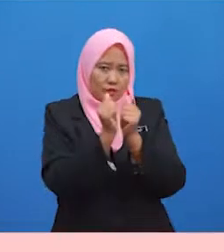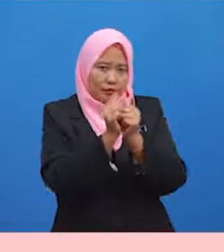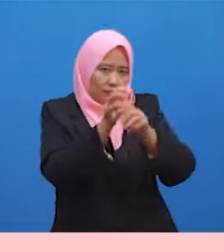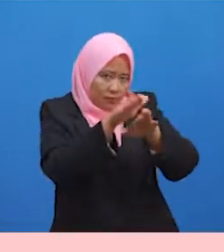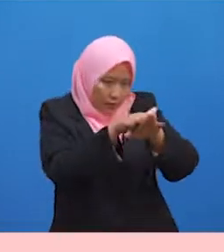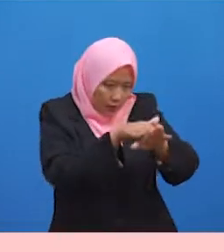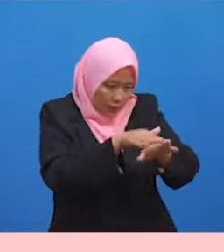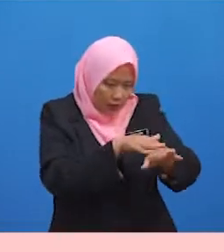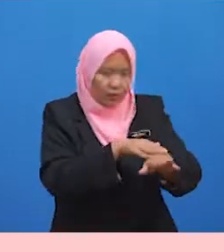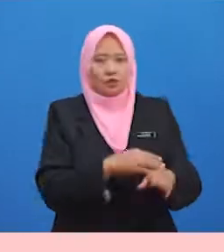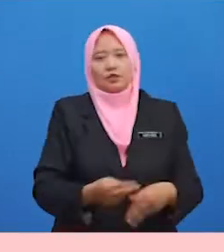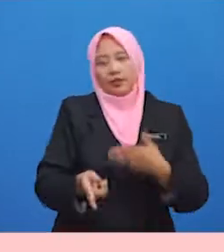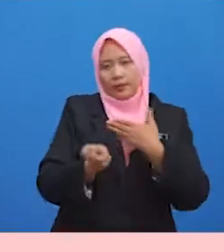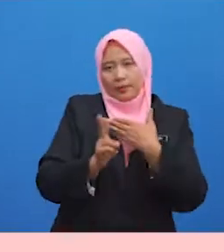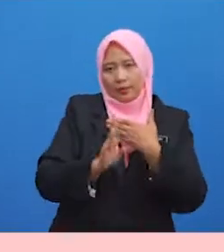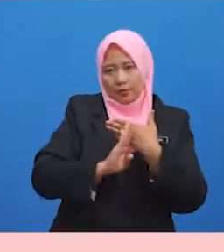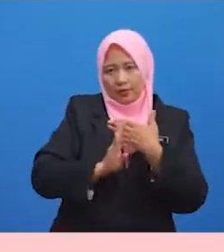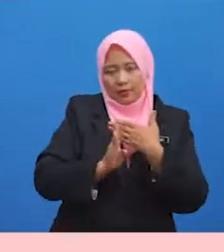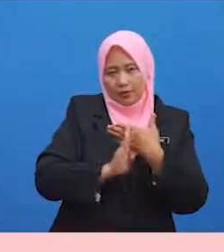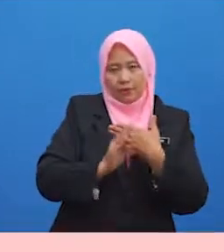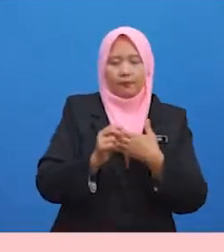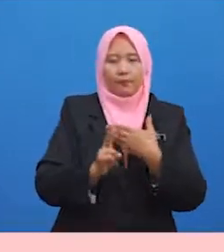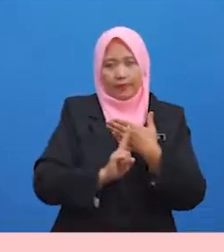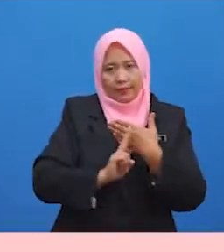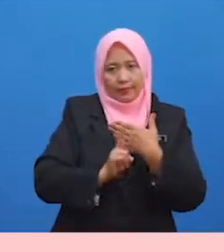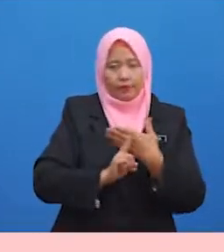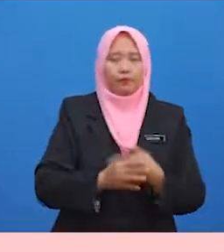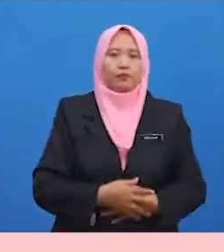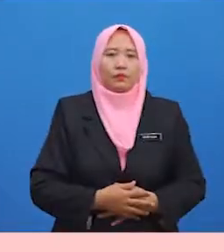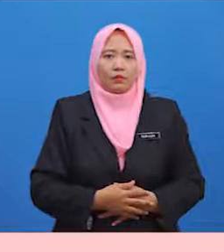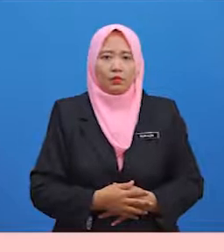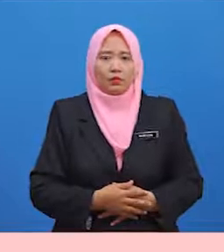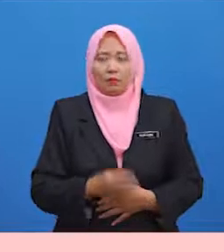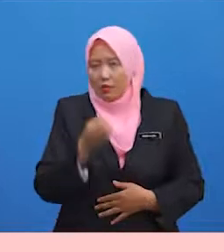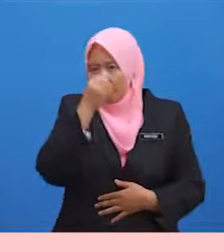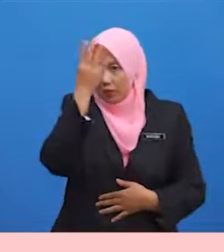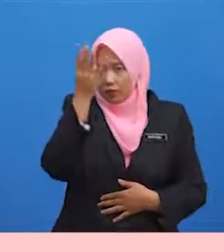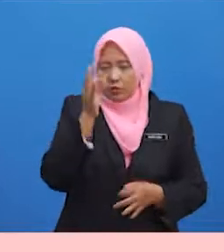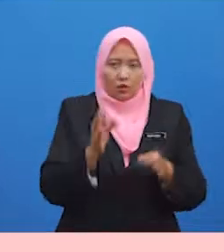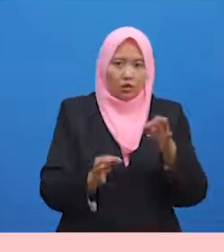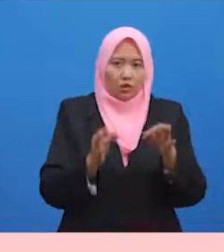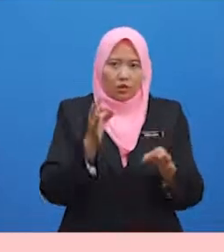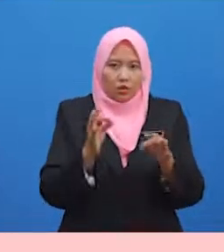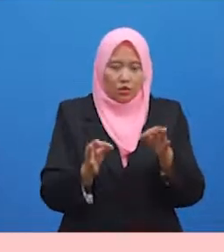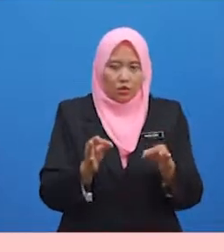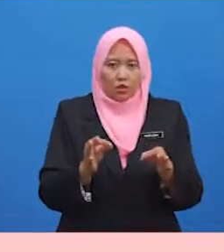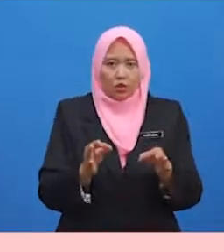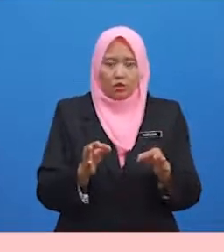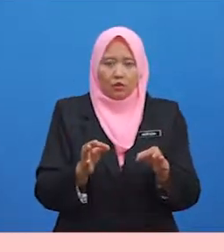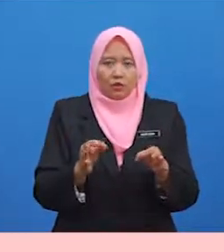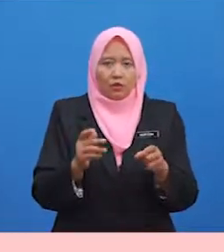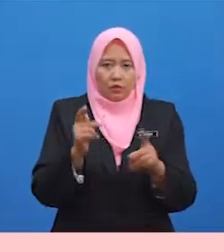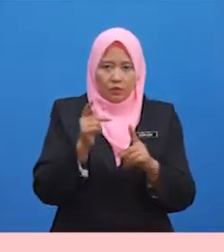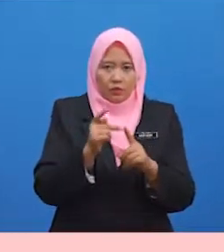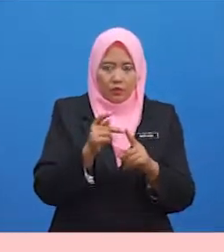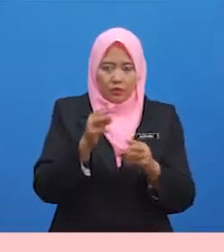berhati-hati. Beritahu atau maklumkan pada mangsa sekiranya mangsa sedar sebelum menyentuh dan